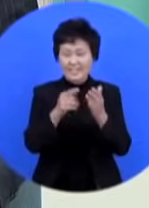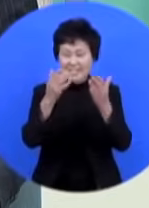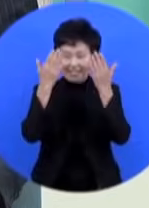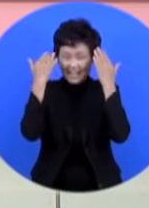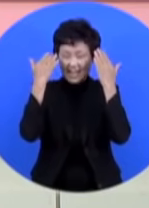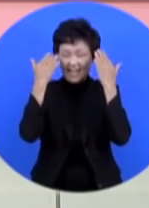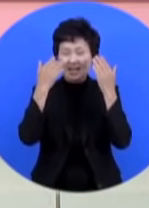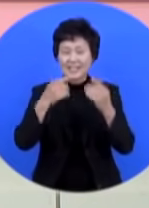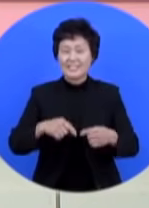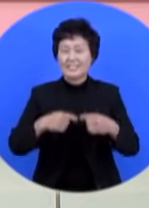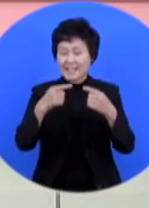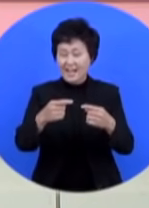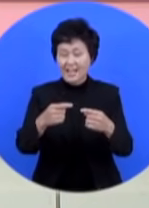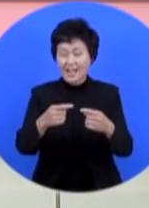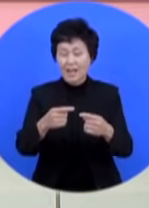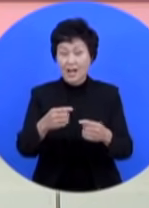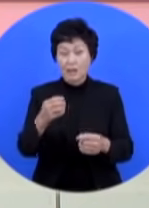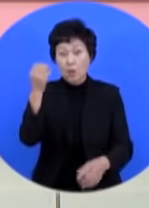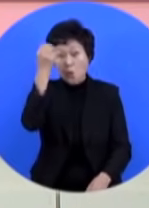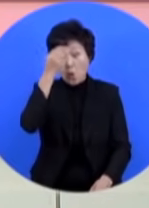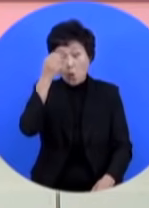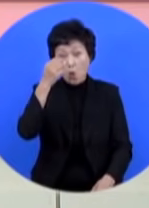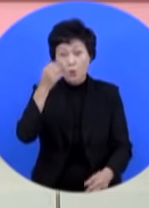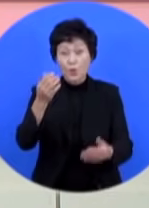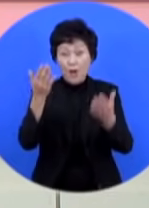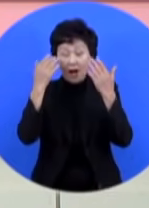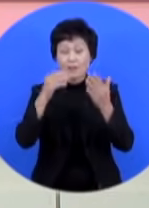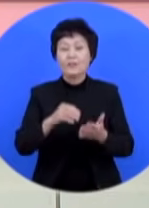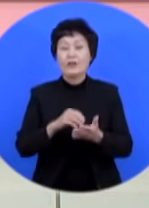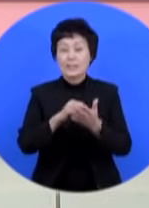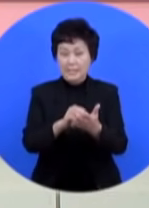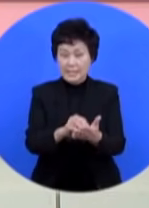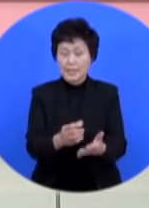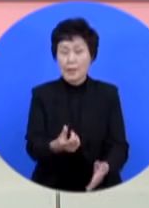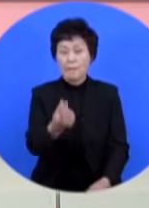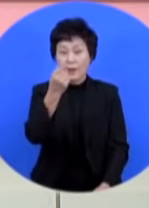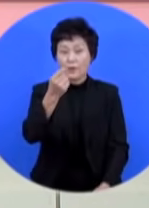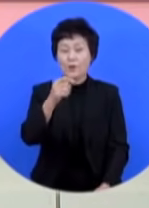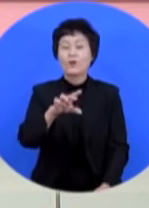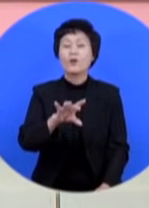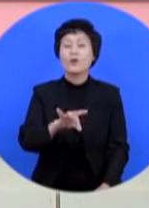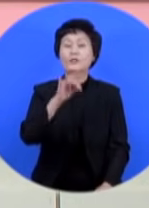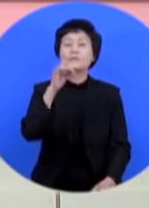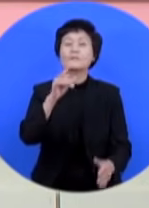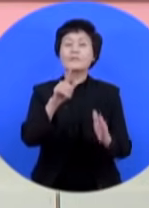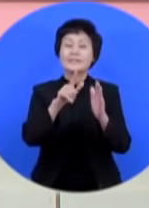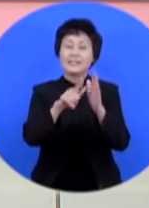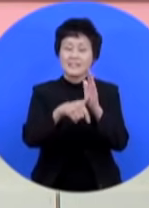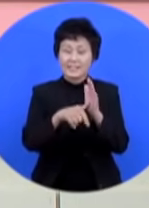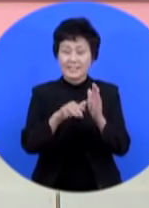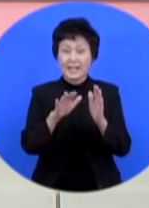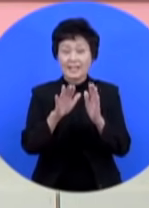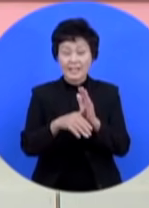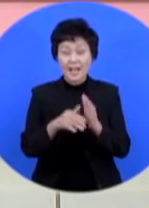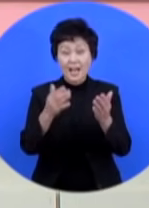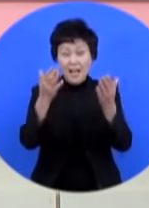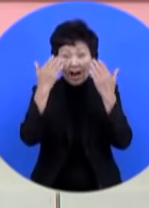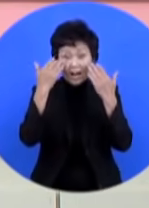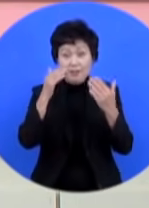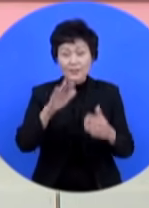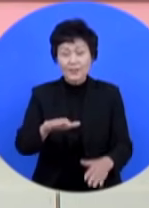고등학교 입학하자마자 네. 첫 번째 시간에 저희 그 학교에서